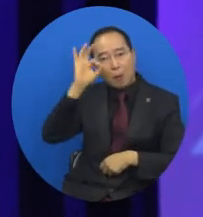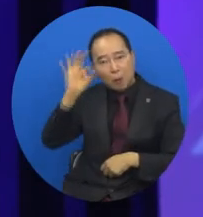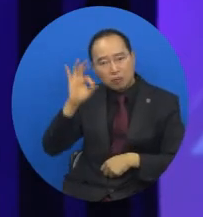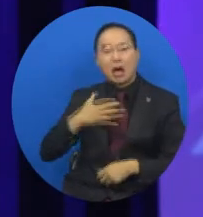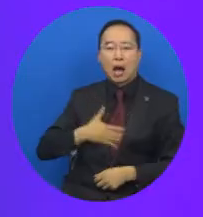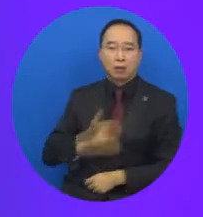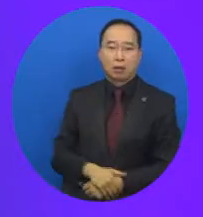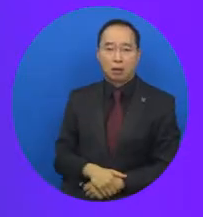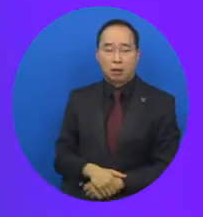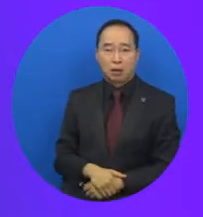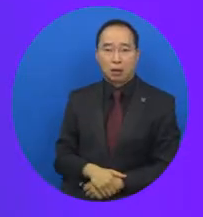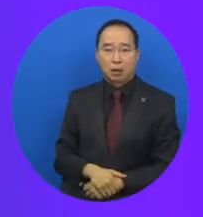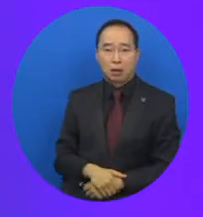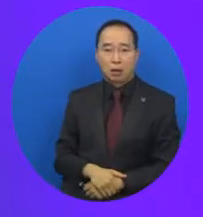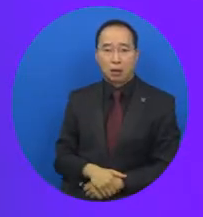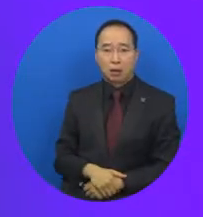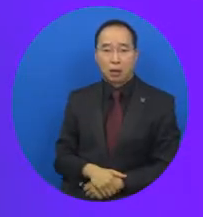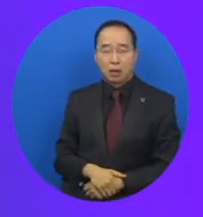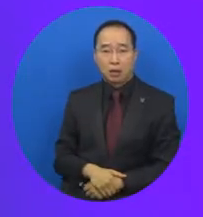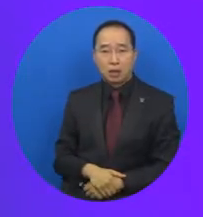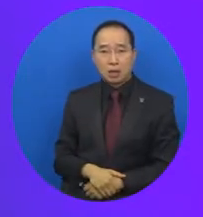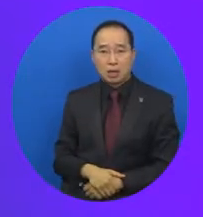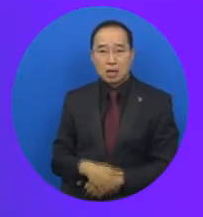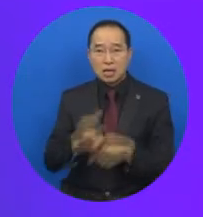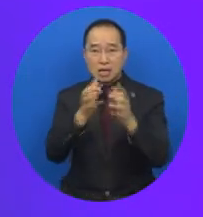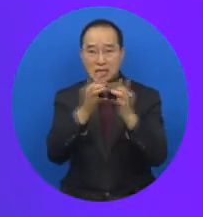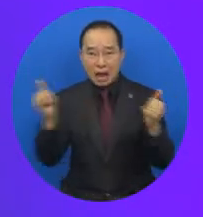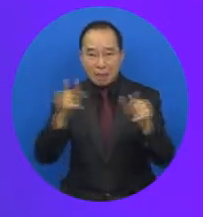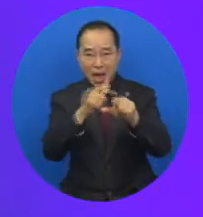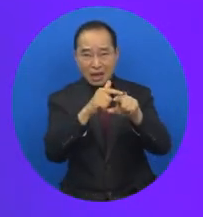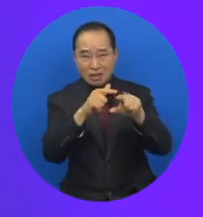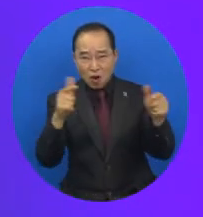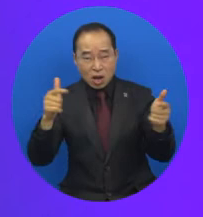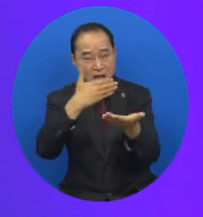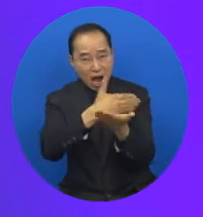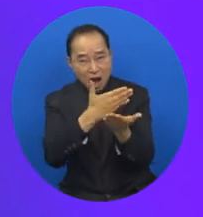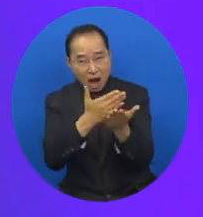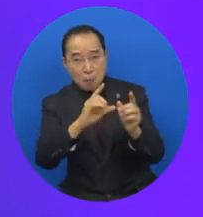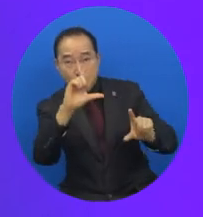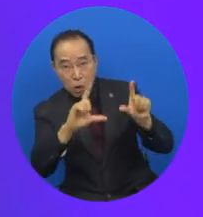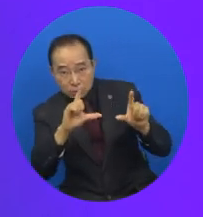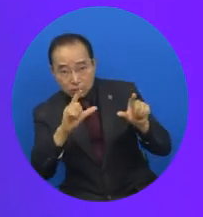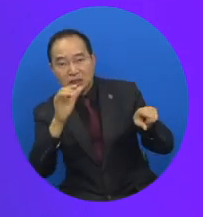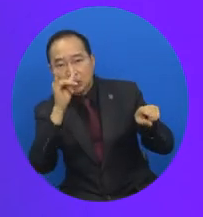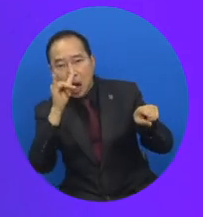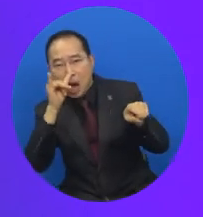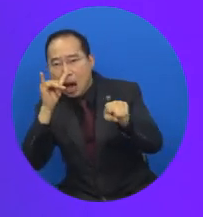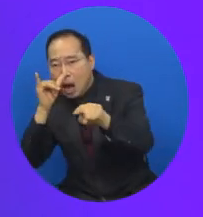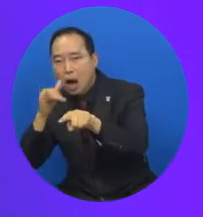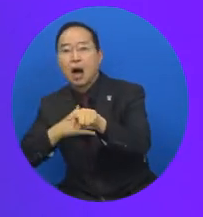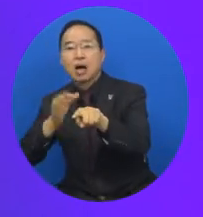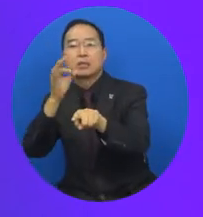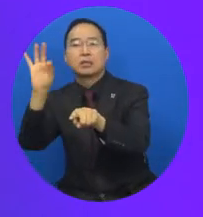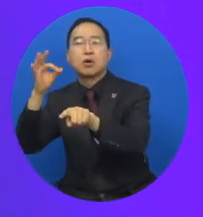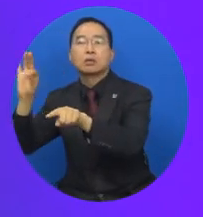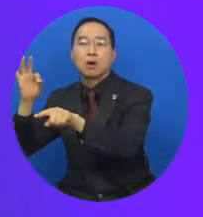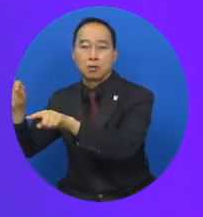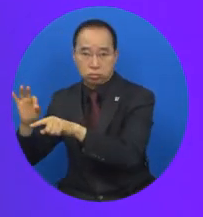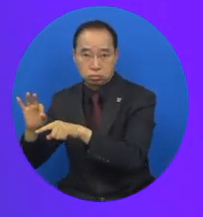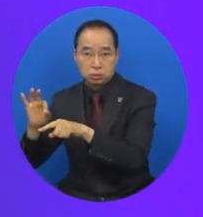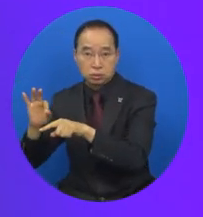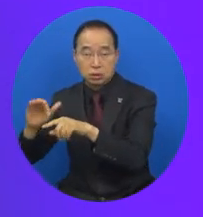텐데. 그리고 다양한 면들 사람들은 누구나 다를 수 있다는 것을 인정하게 됐고